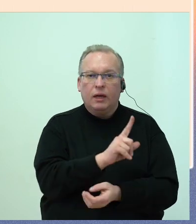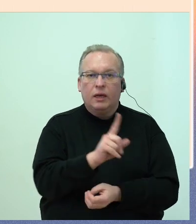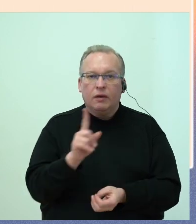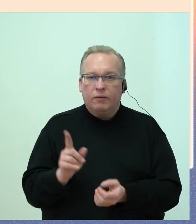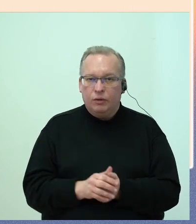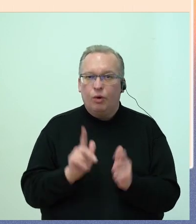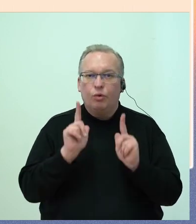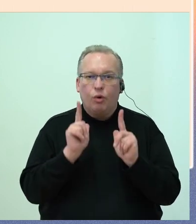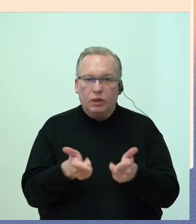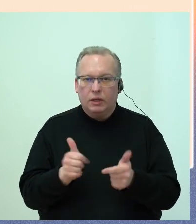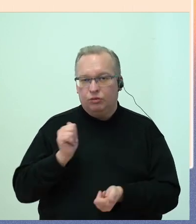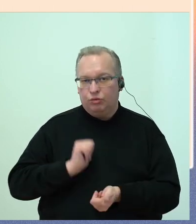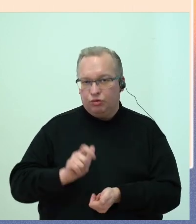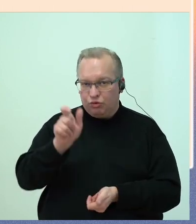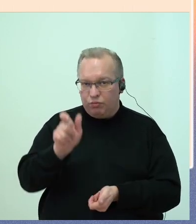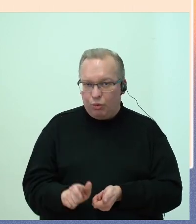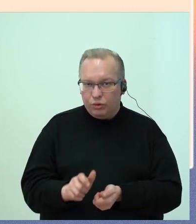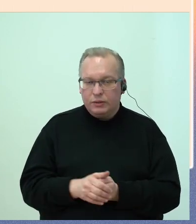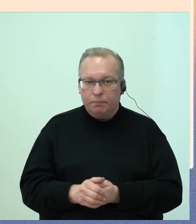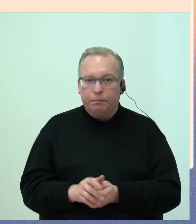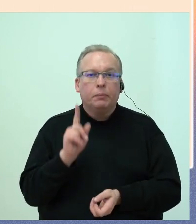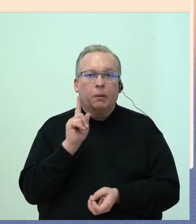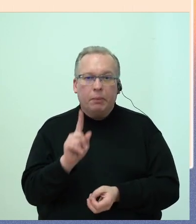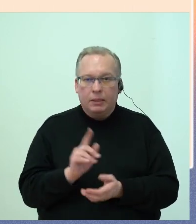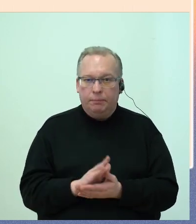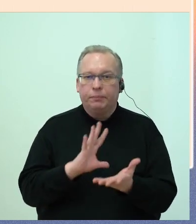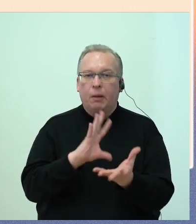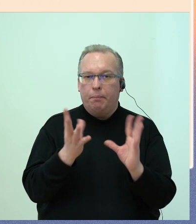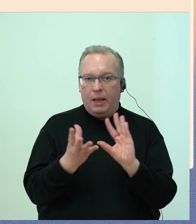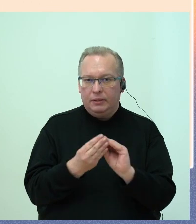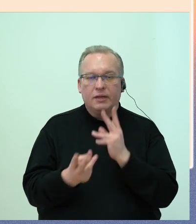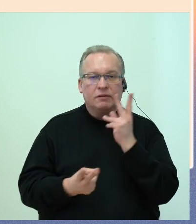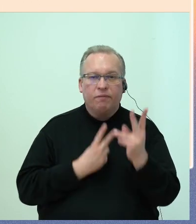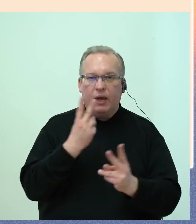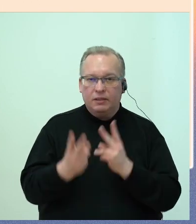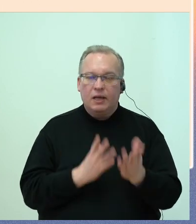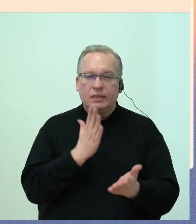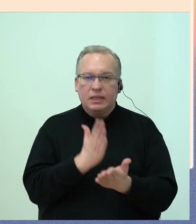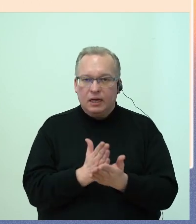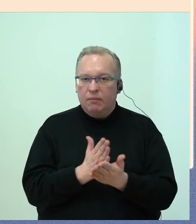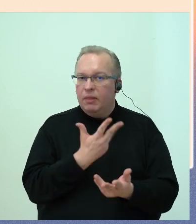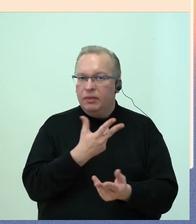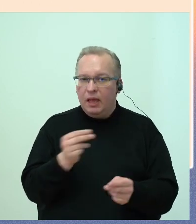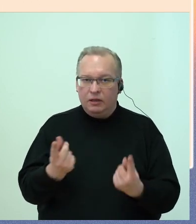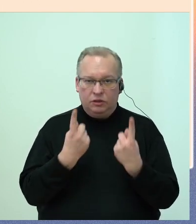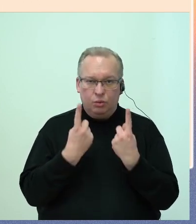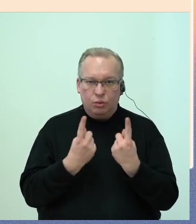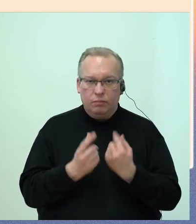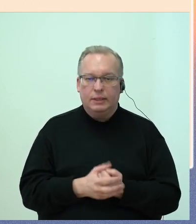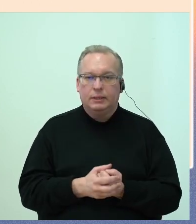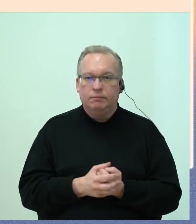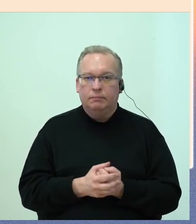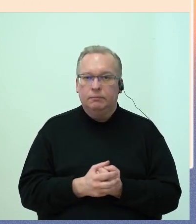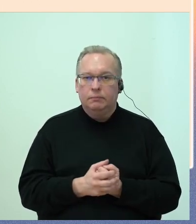tas konkretus asmuo, bet tiesiog bendras fonas, kurį tai kuria, yra nesaugumas